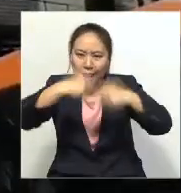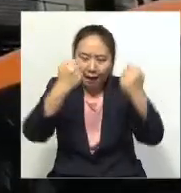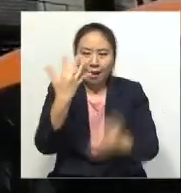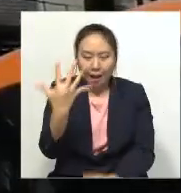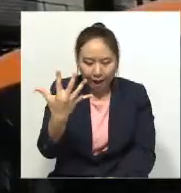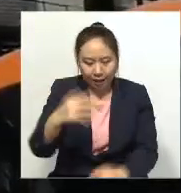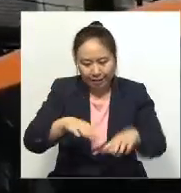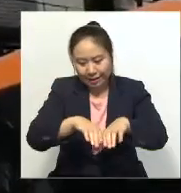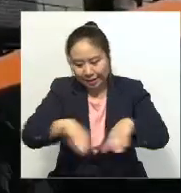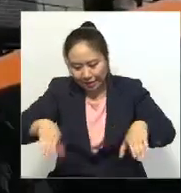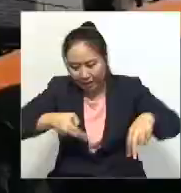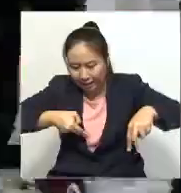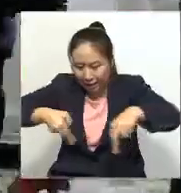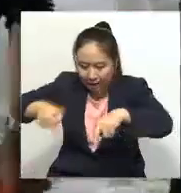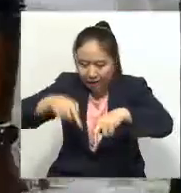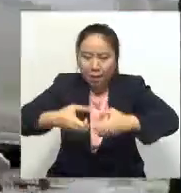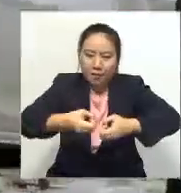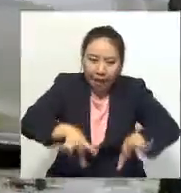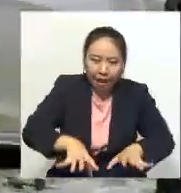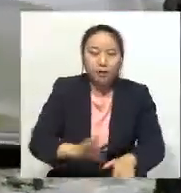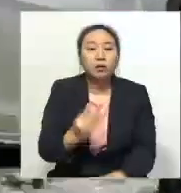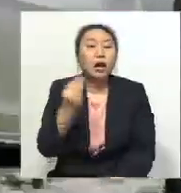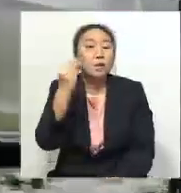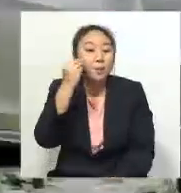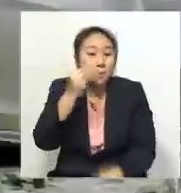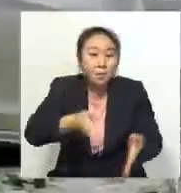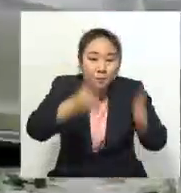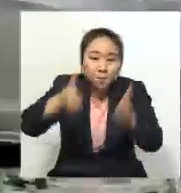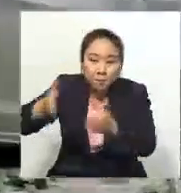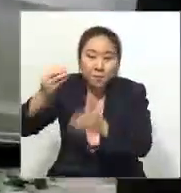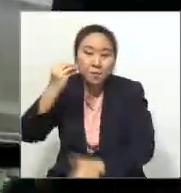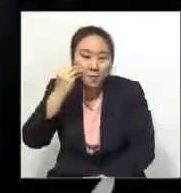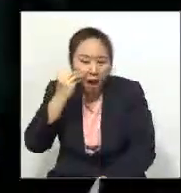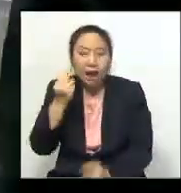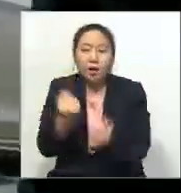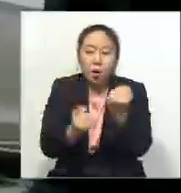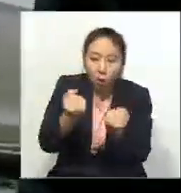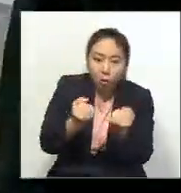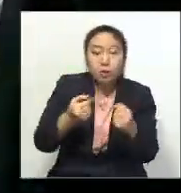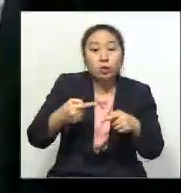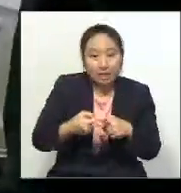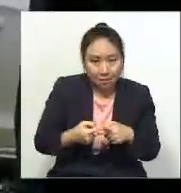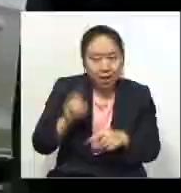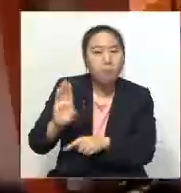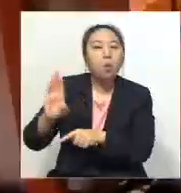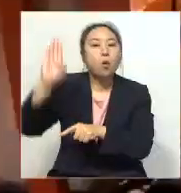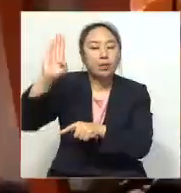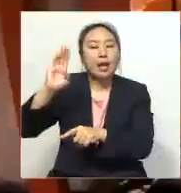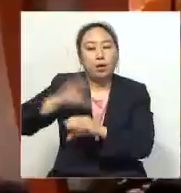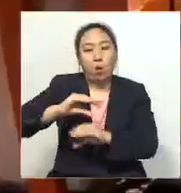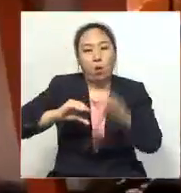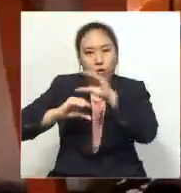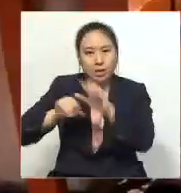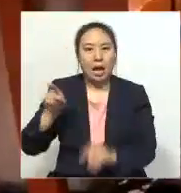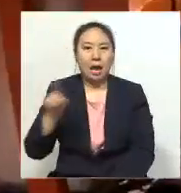างทางชำรุดส่วนความเสียหายที่เกิดขึ้นกับอาคารบ้านเรือนรถยนต์และผู้ได้รับบาดเจ็บอันนี้บริษัทผู้รับเหมาก่อสร้างจะต้